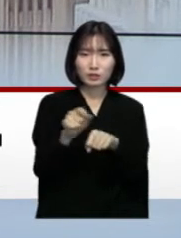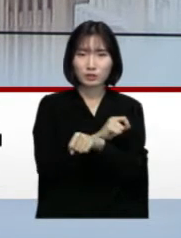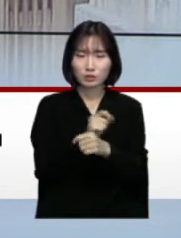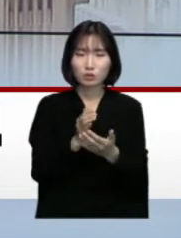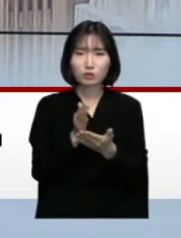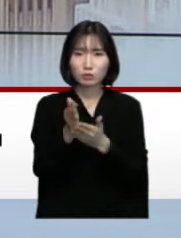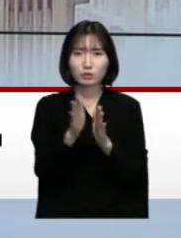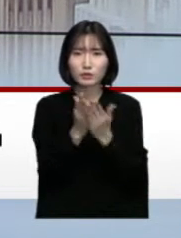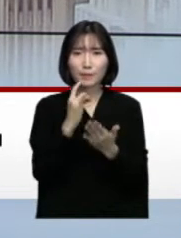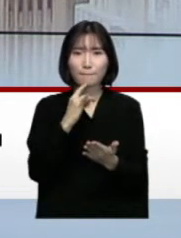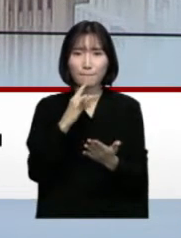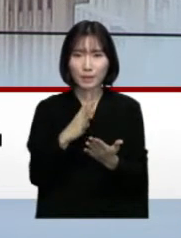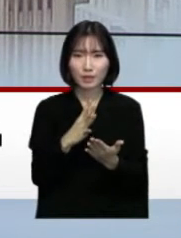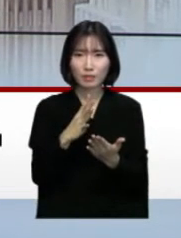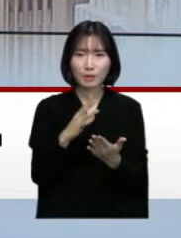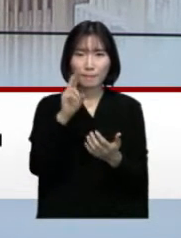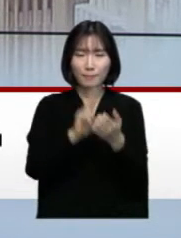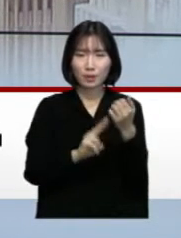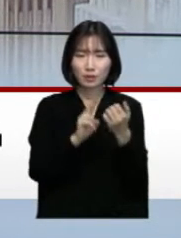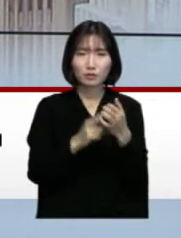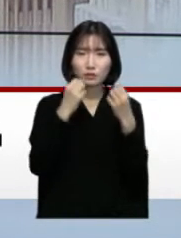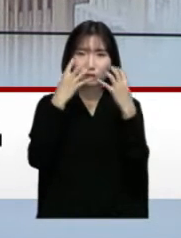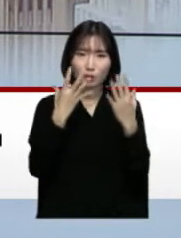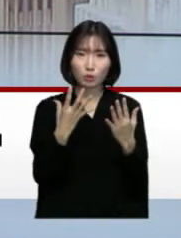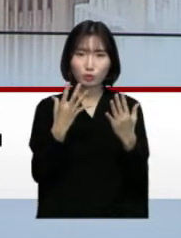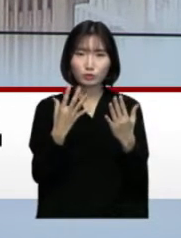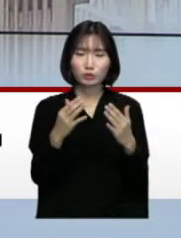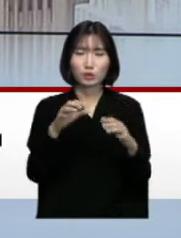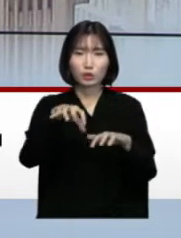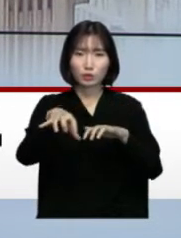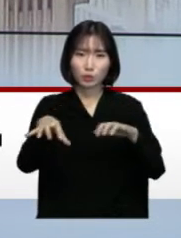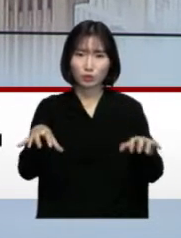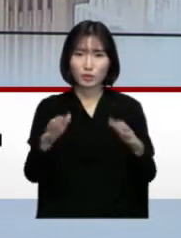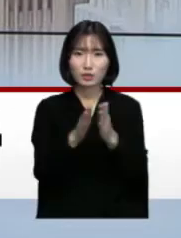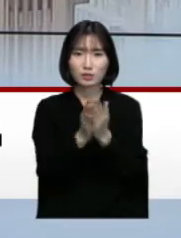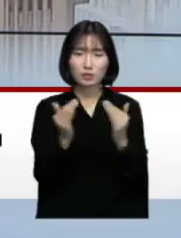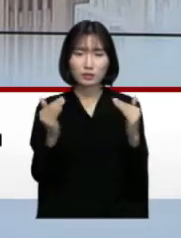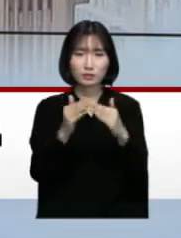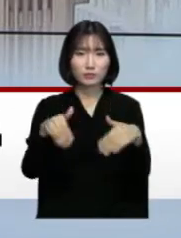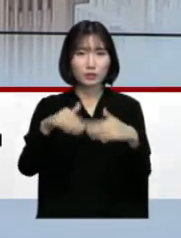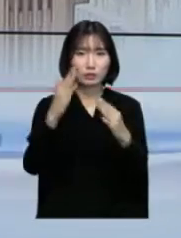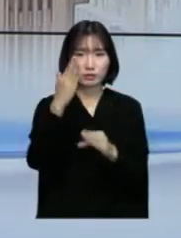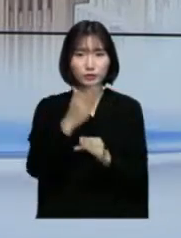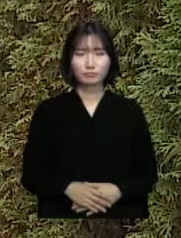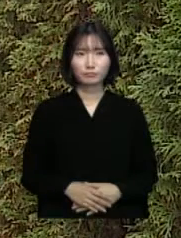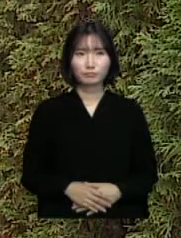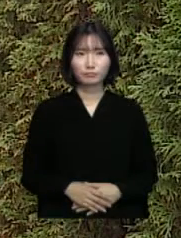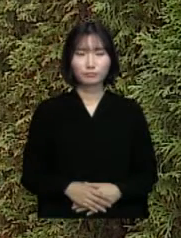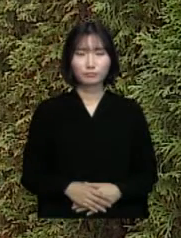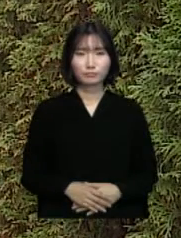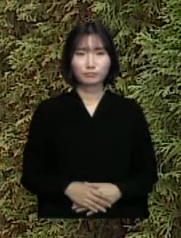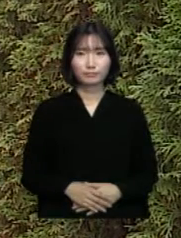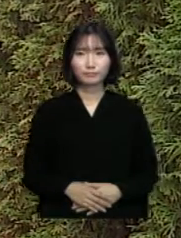취급하는 방법으로 새로운 동네 서점들이 생겨나고 있습니다 계속해서 신승훈 기자입니다